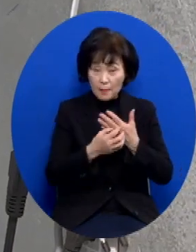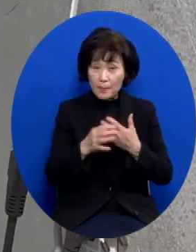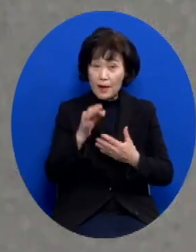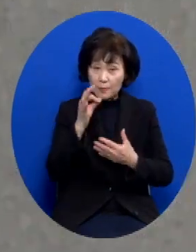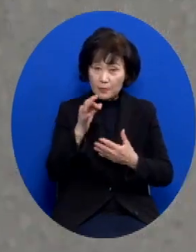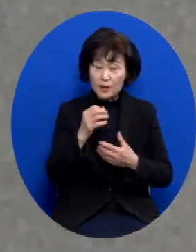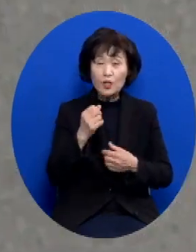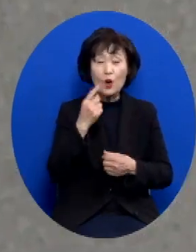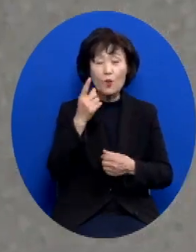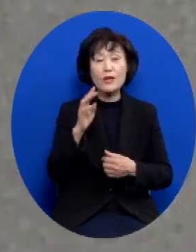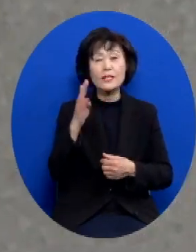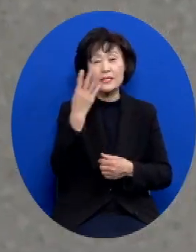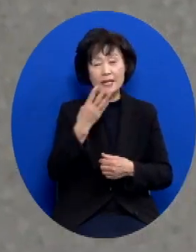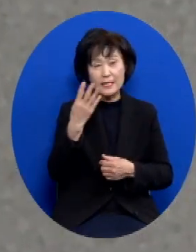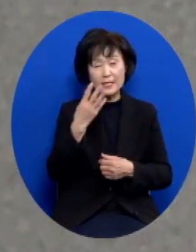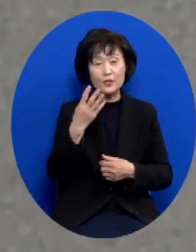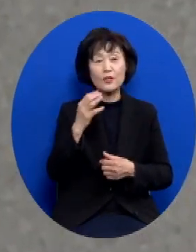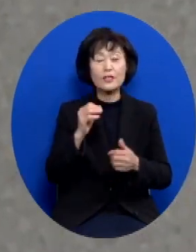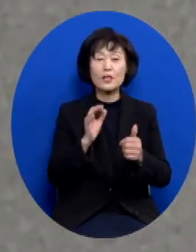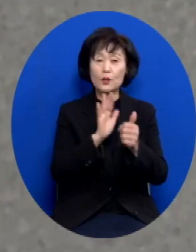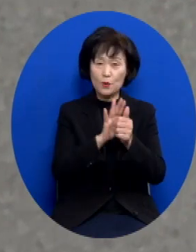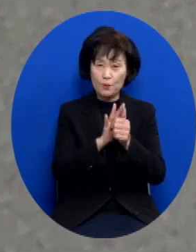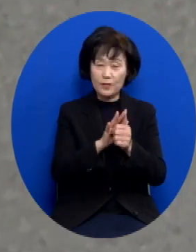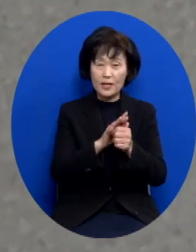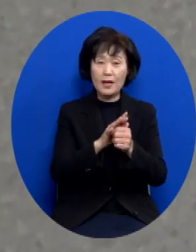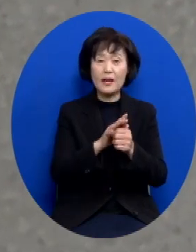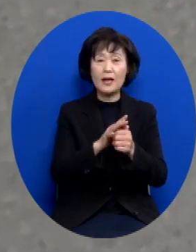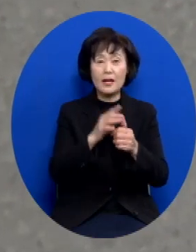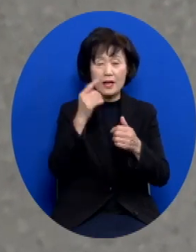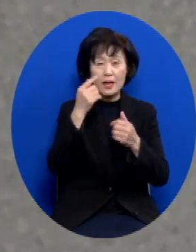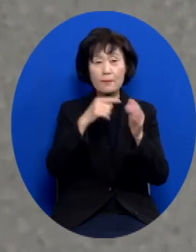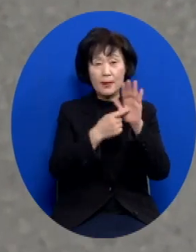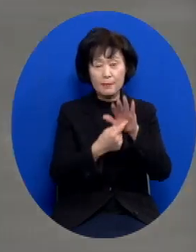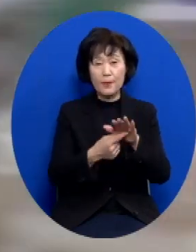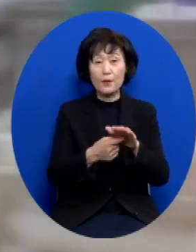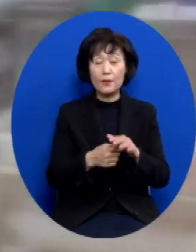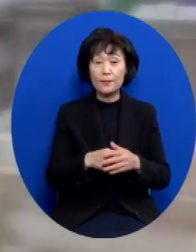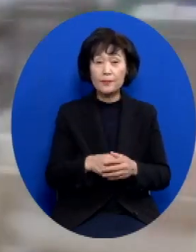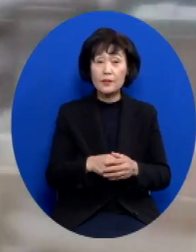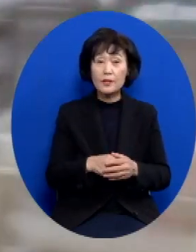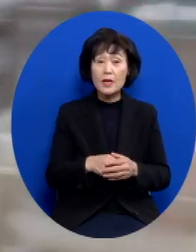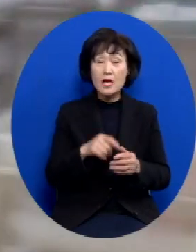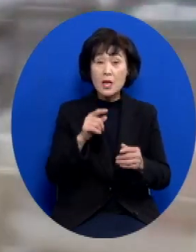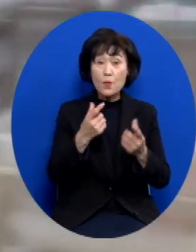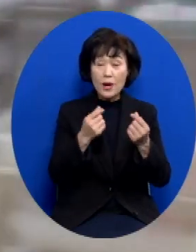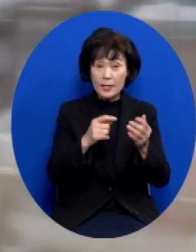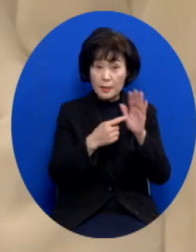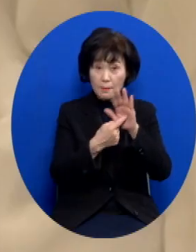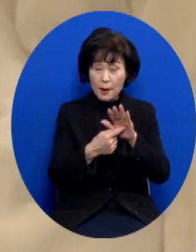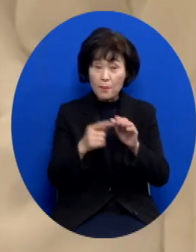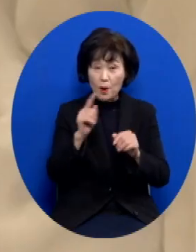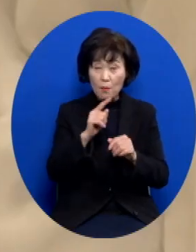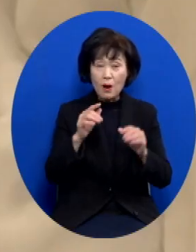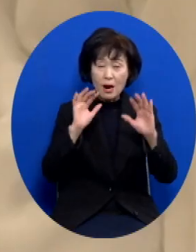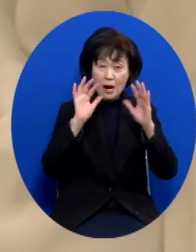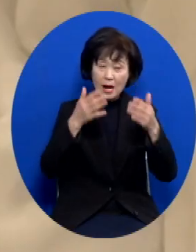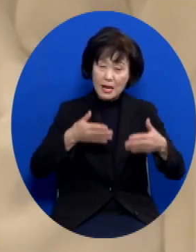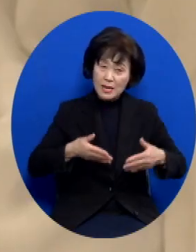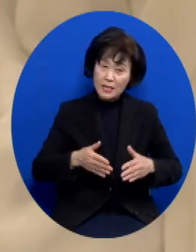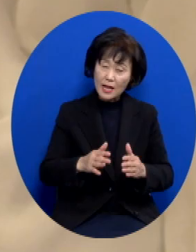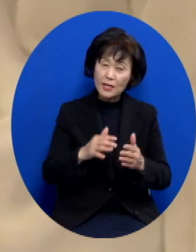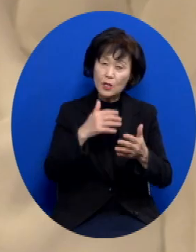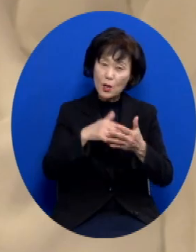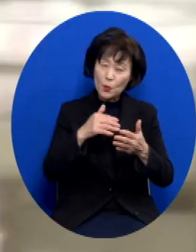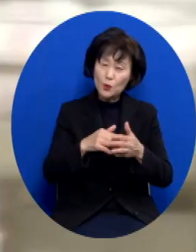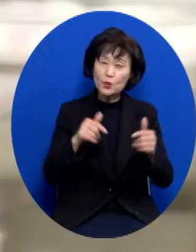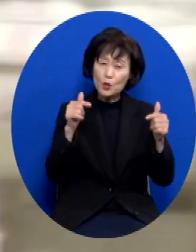4천 원을 지원하기로 했습니다. 정부가 이러한 정책을 발표한 건 합계 출산율이 0.8명대로